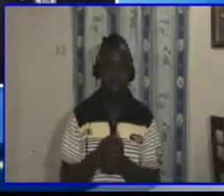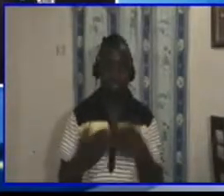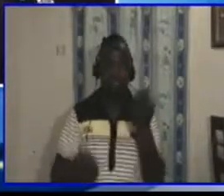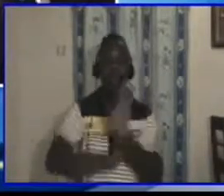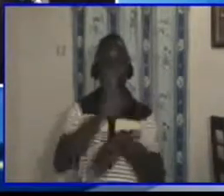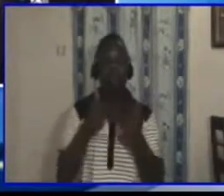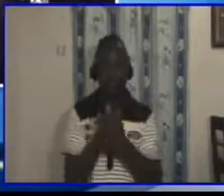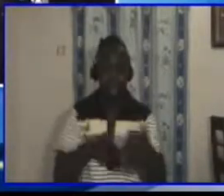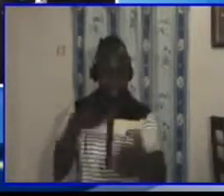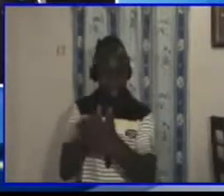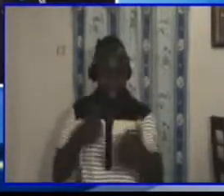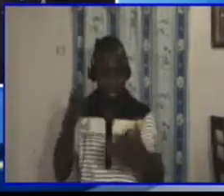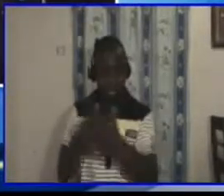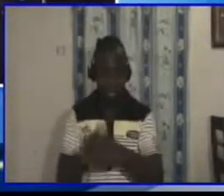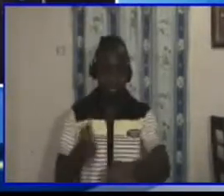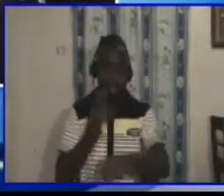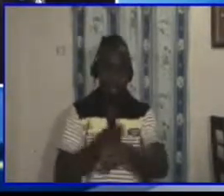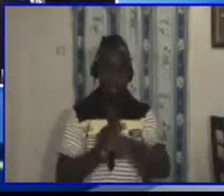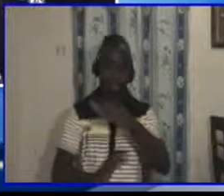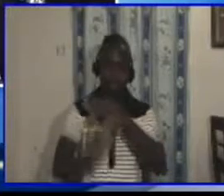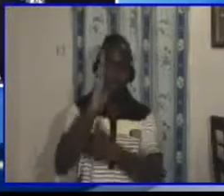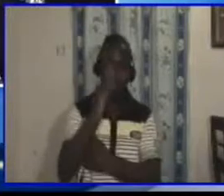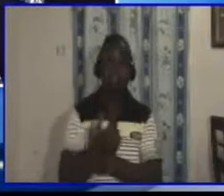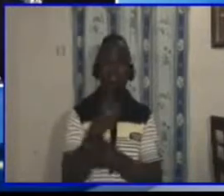adempiuta quando il tempo verrà